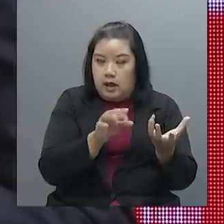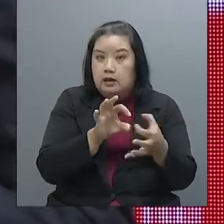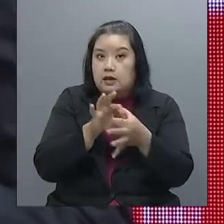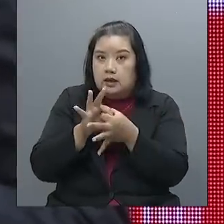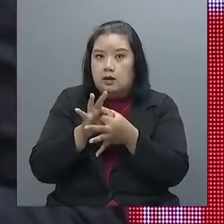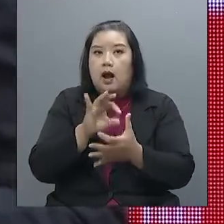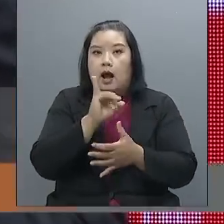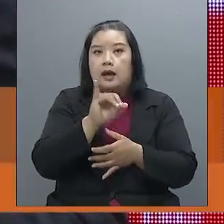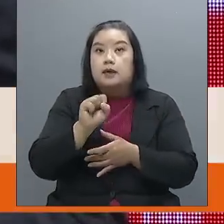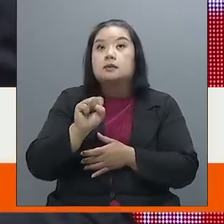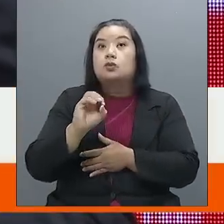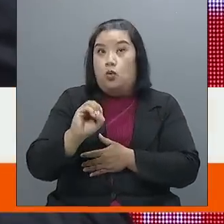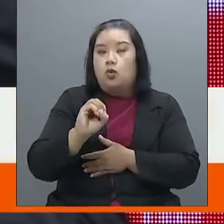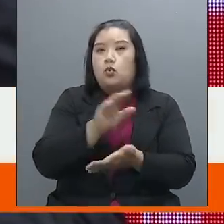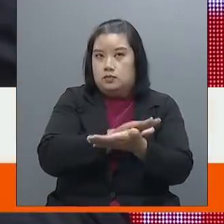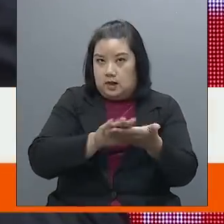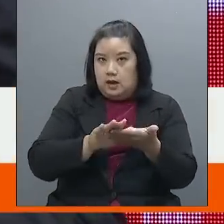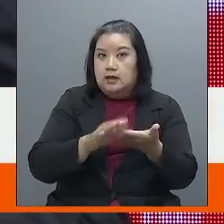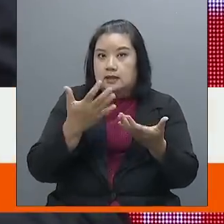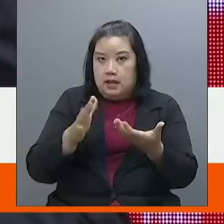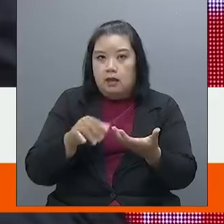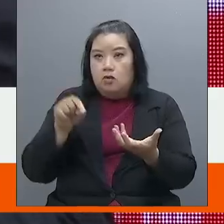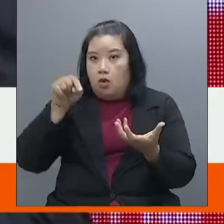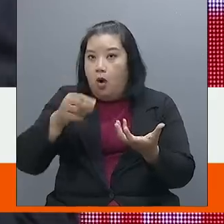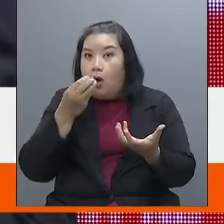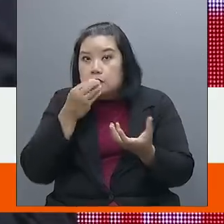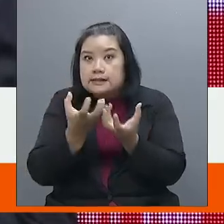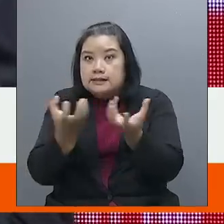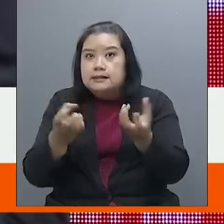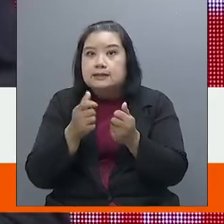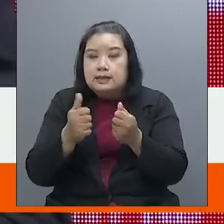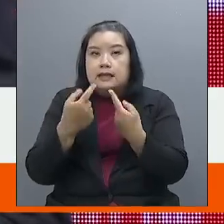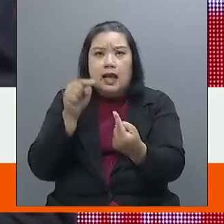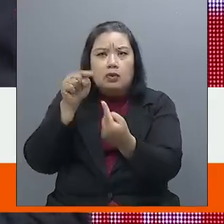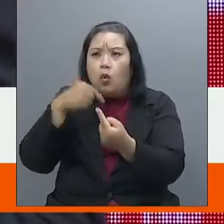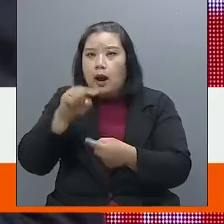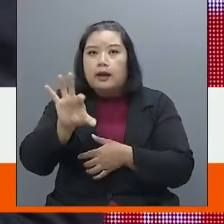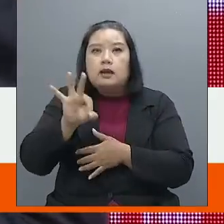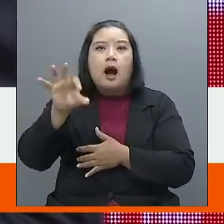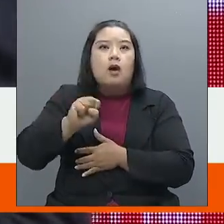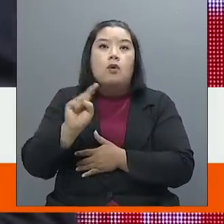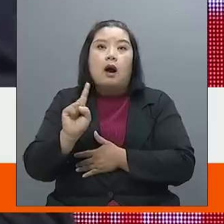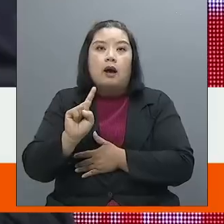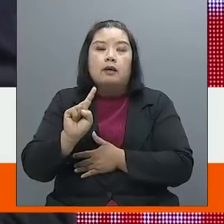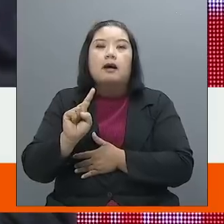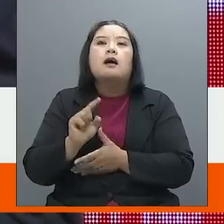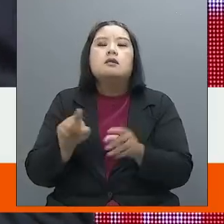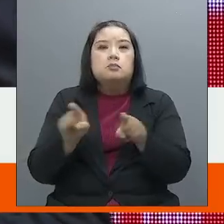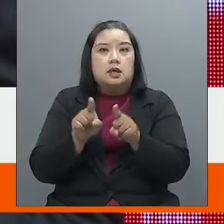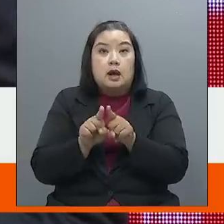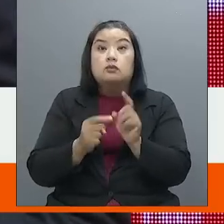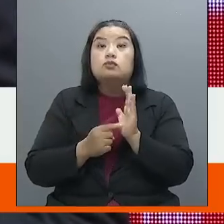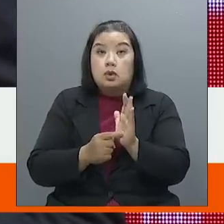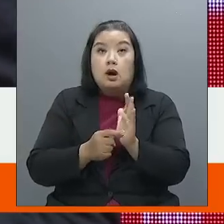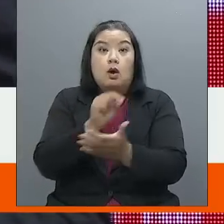ใช่ไหมครับเรามี output ออกมาคืออาหารซึ่งเราเชื่อว่าดีแต่ outcome คือใครเลือกไปใช้เนี่ยสำคัญมันเหมือนกับโรงพยาบาลนะครับโรงพยาบ